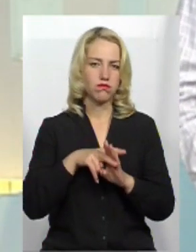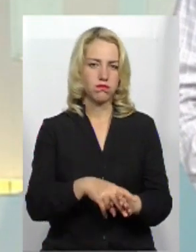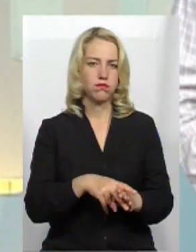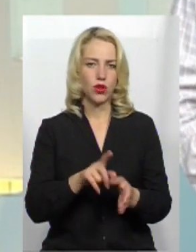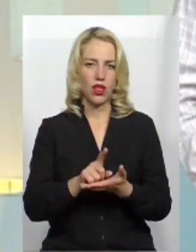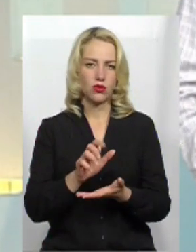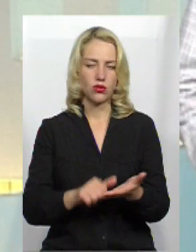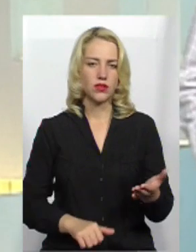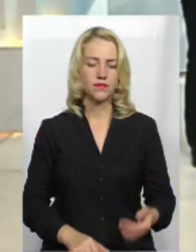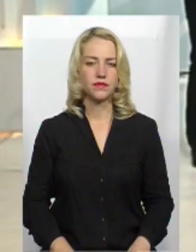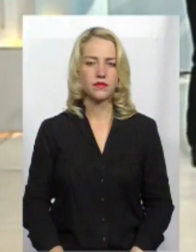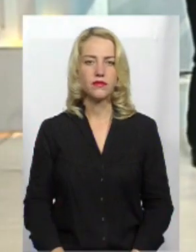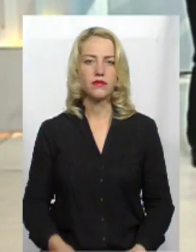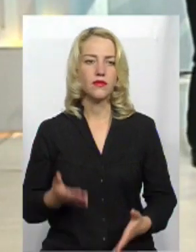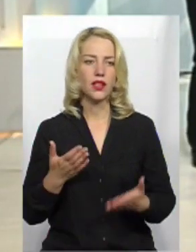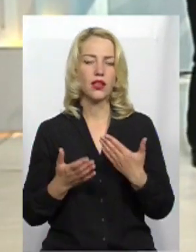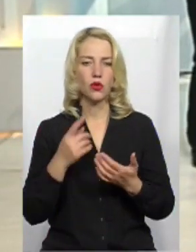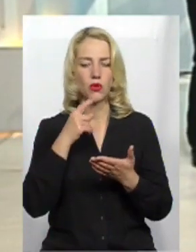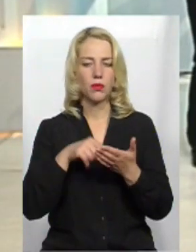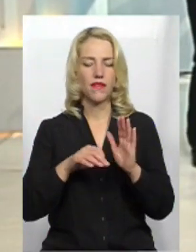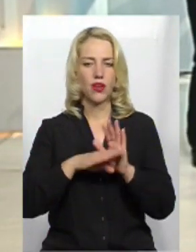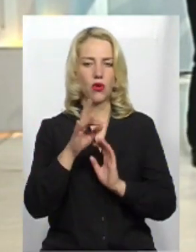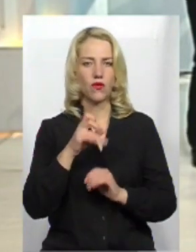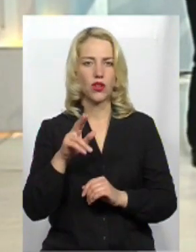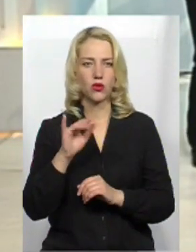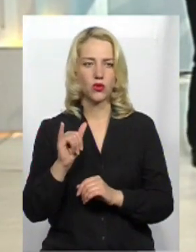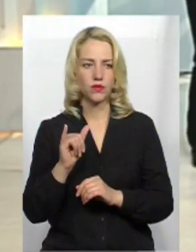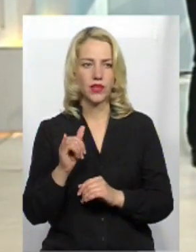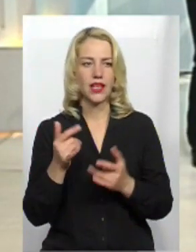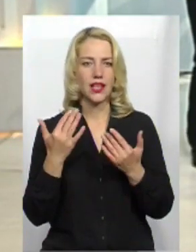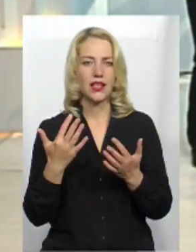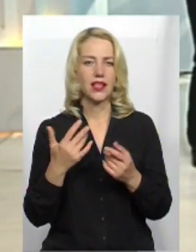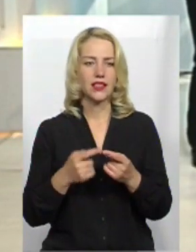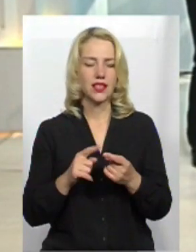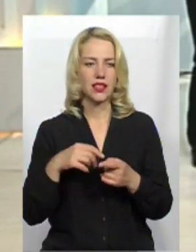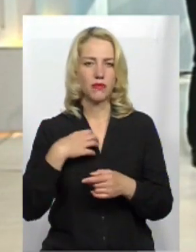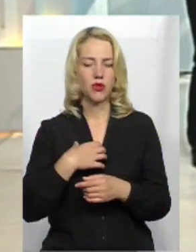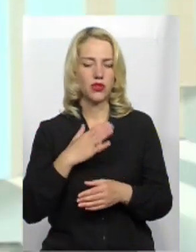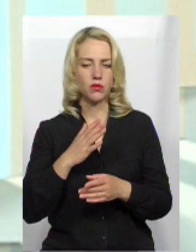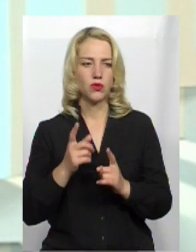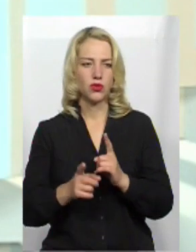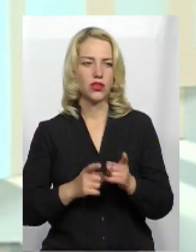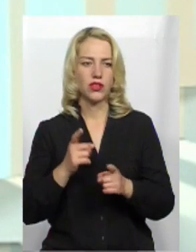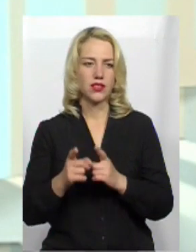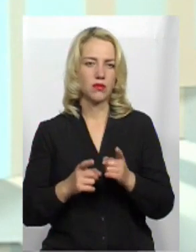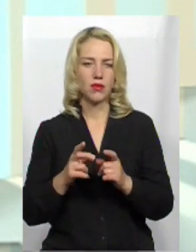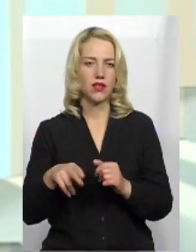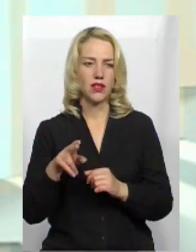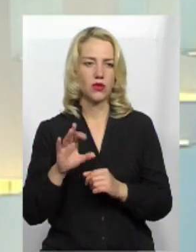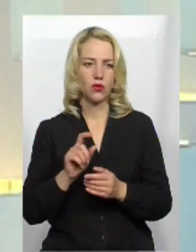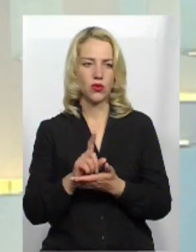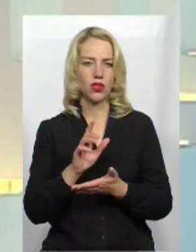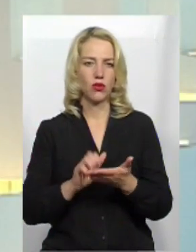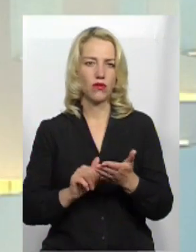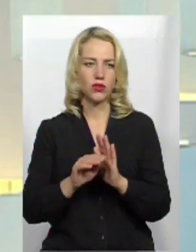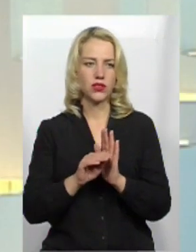навантаження. Якщо потрапляєте у Верховну Раду, наскільки в пріоритеті будуть оці зміни до